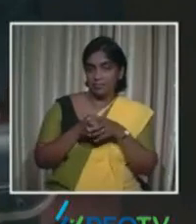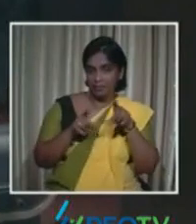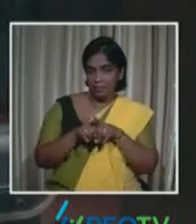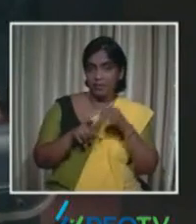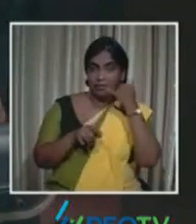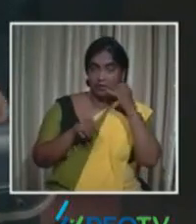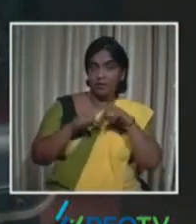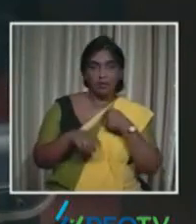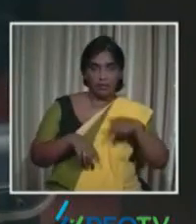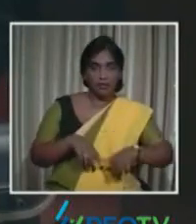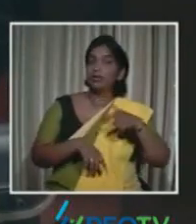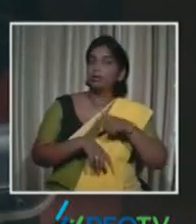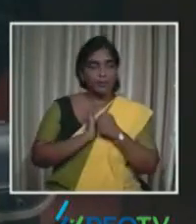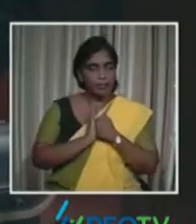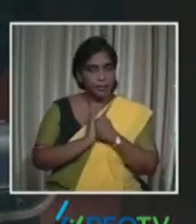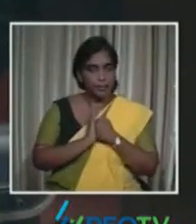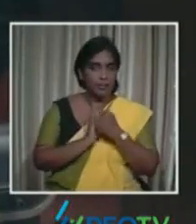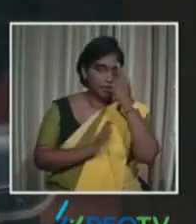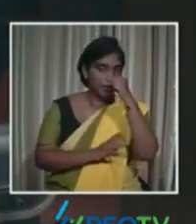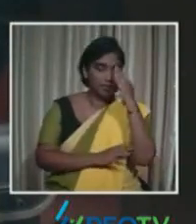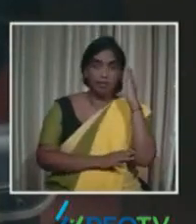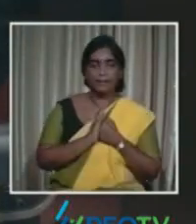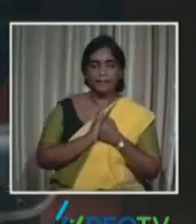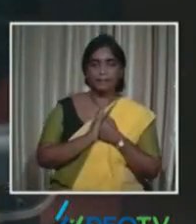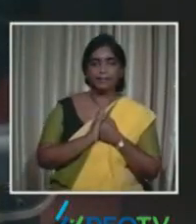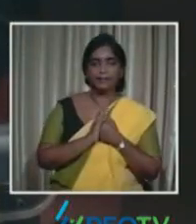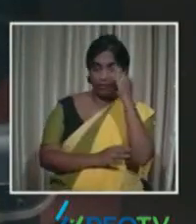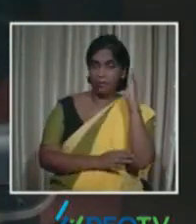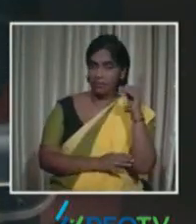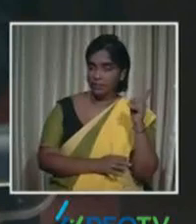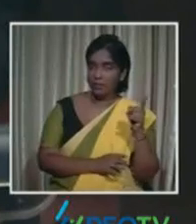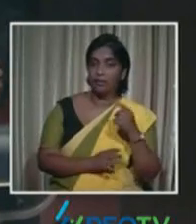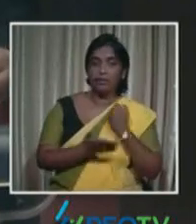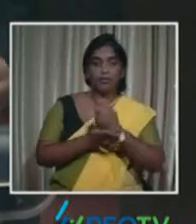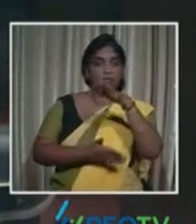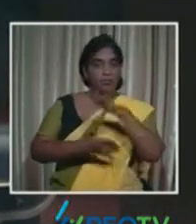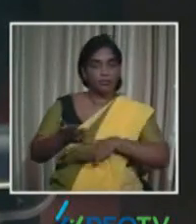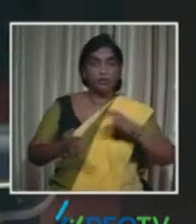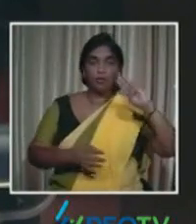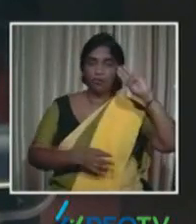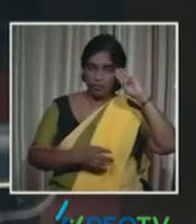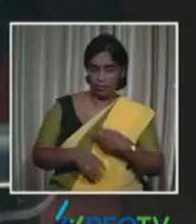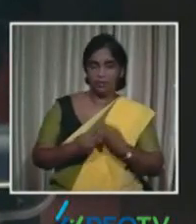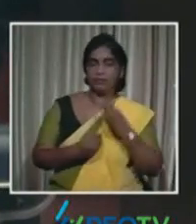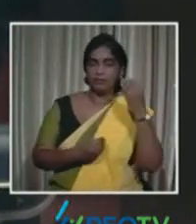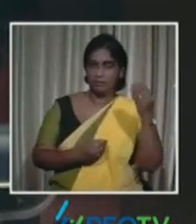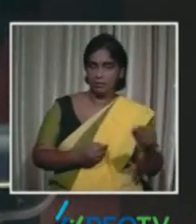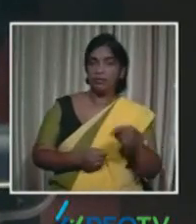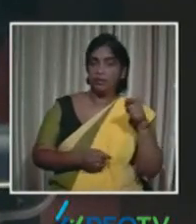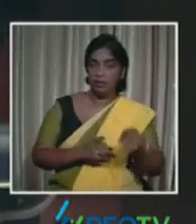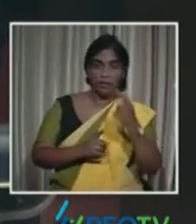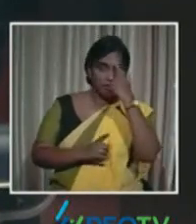සමගි ජන සංධානයේ හැටියට අතිඋතුම් කාඩිනල් මල්කම් රංජිත් එතුමාට ලිඛිතව ප්‍රතිඥාවක් ලබා දෙනවද දවසේ මේ